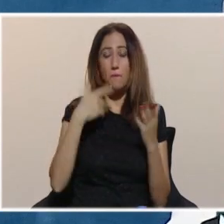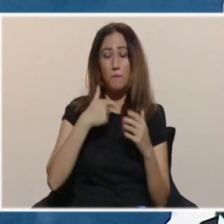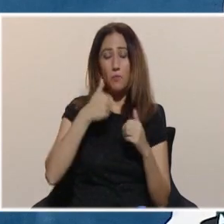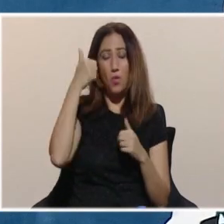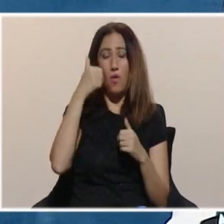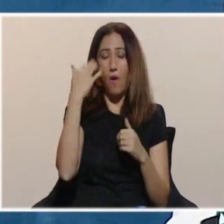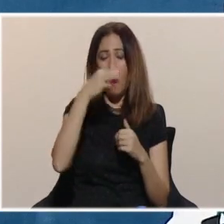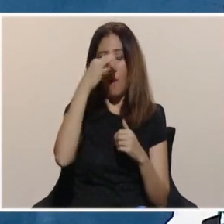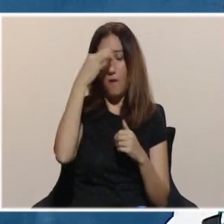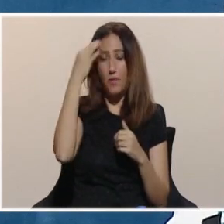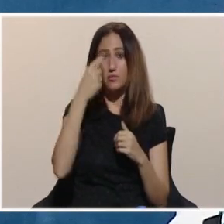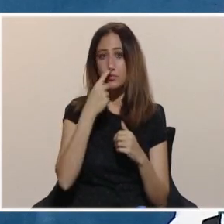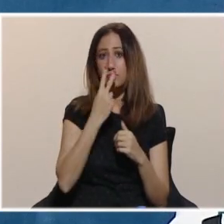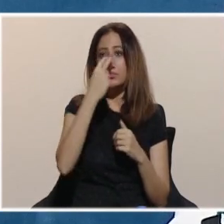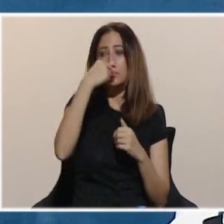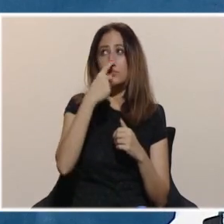إن أنا